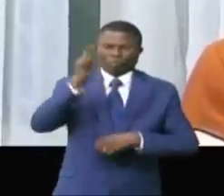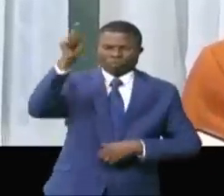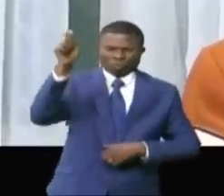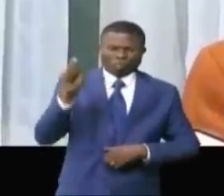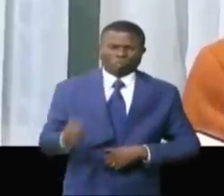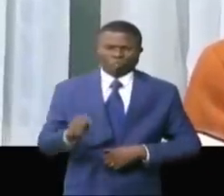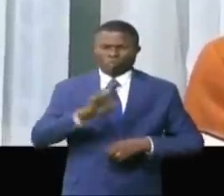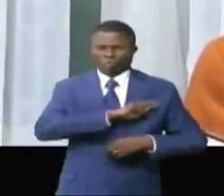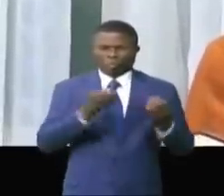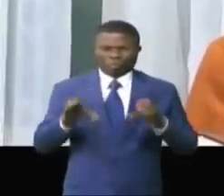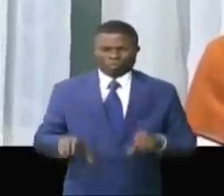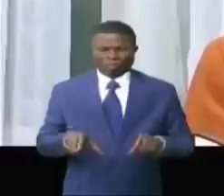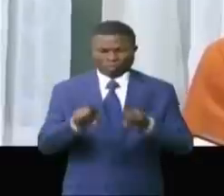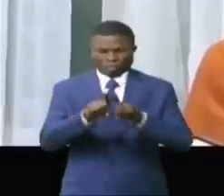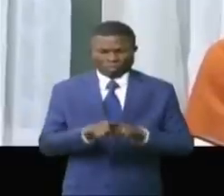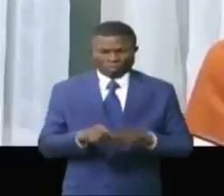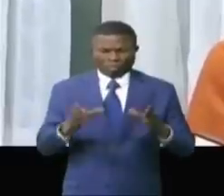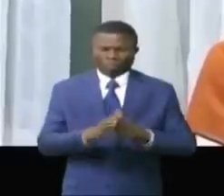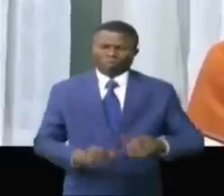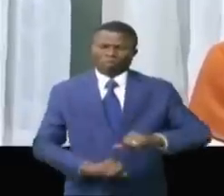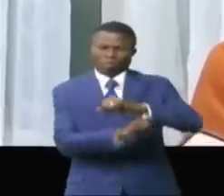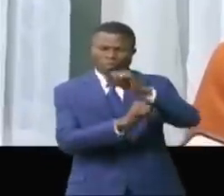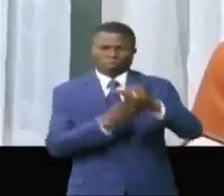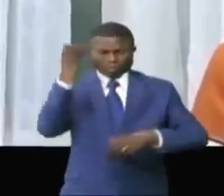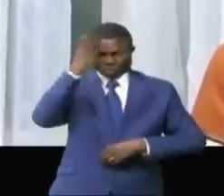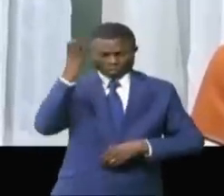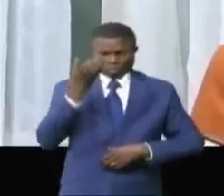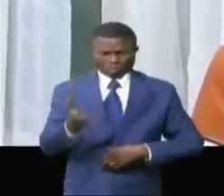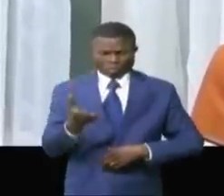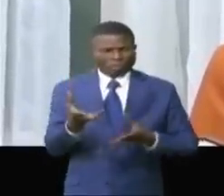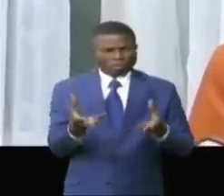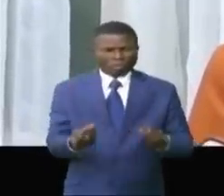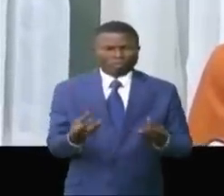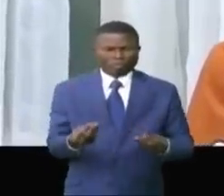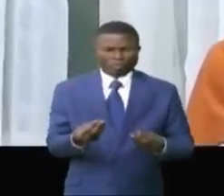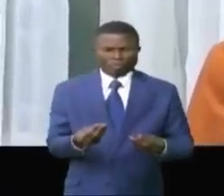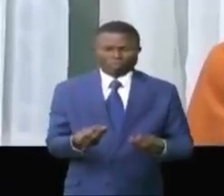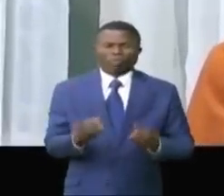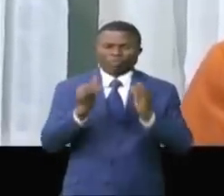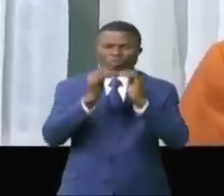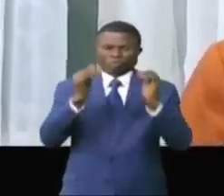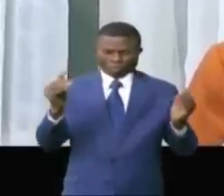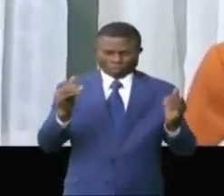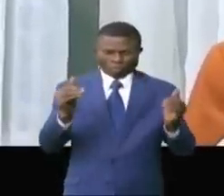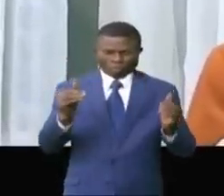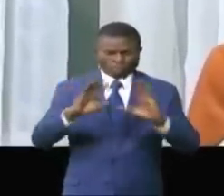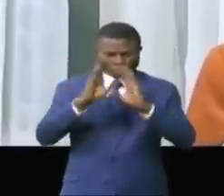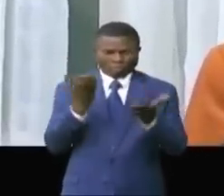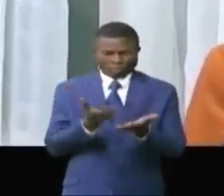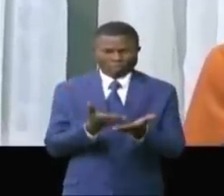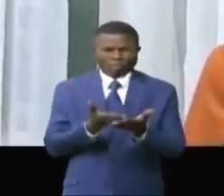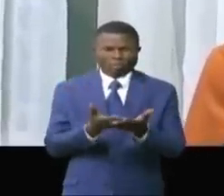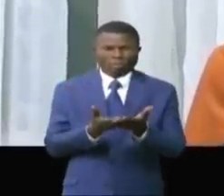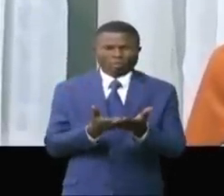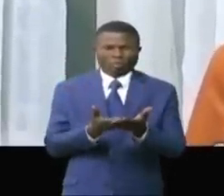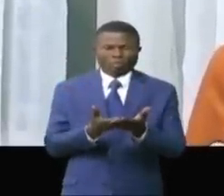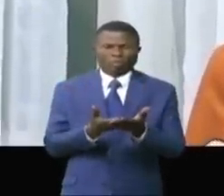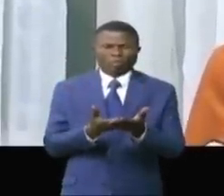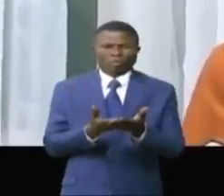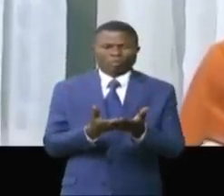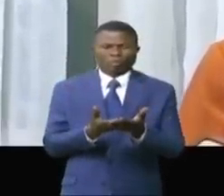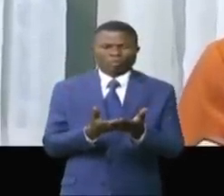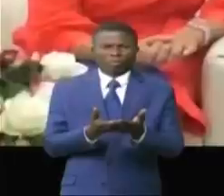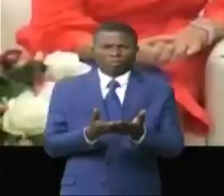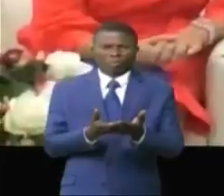et aussi maintenant avec un appui européen de la Facilité européenne de paix. Donc tout ça, ce sont vraiment tous